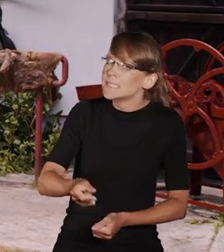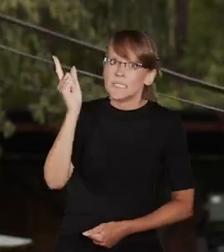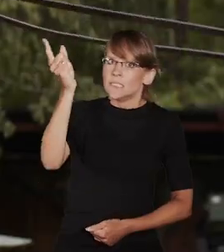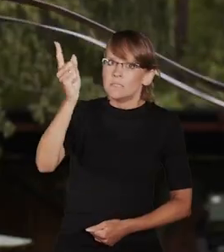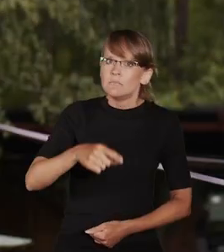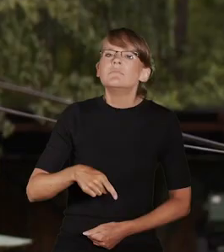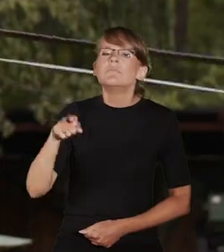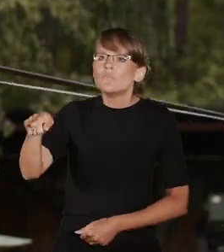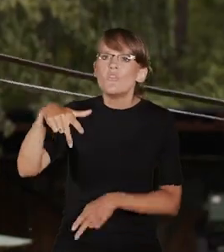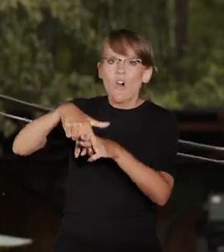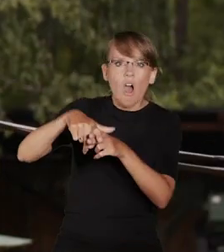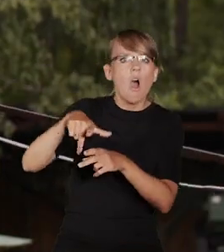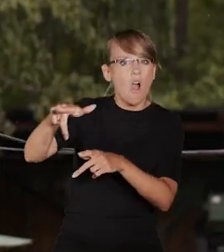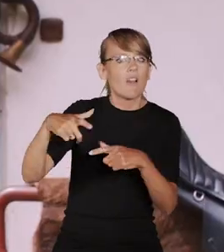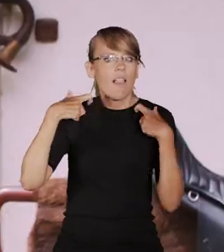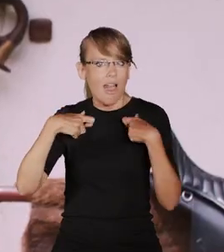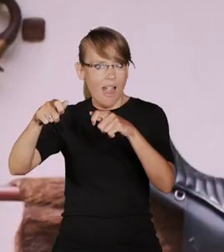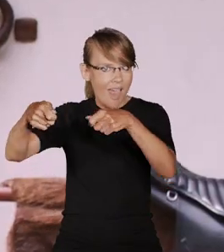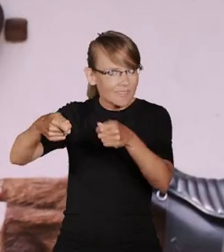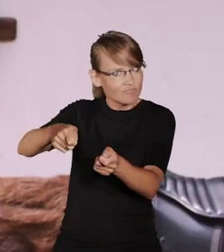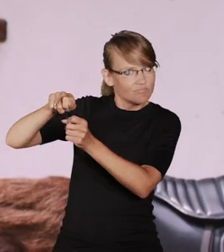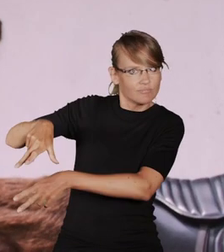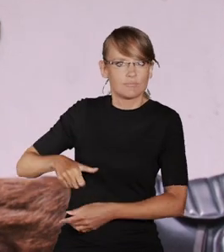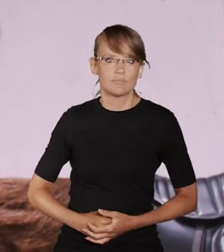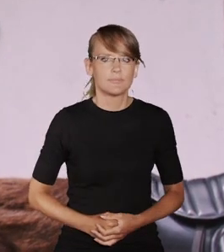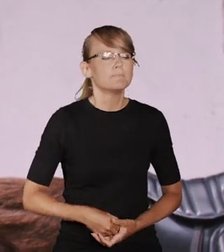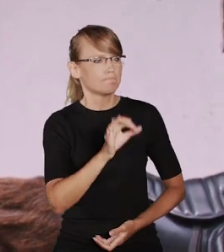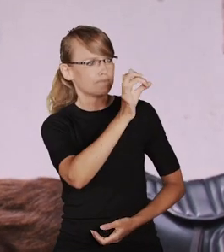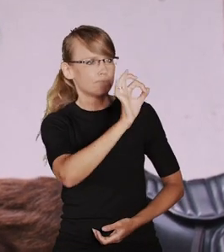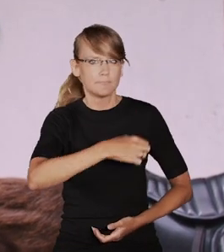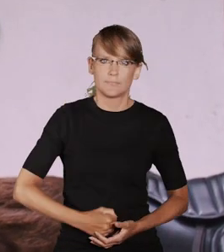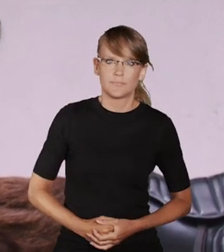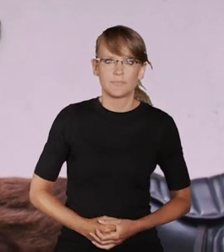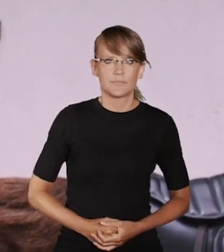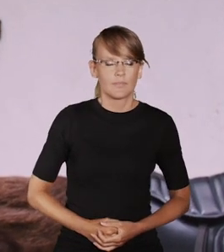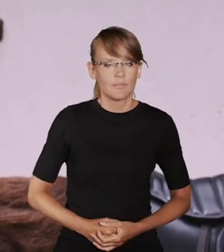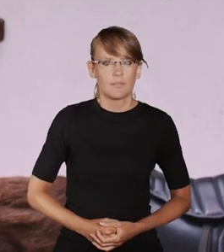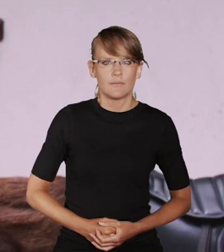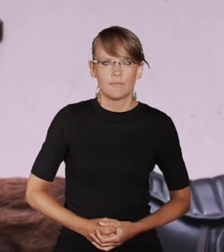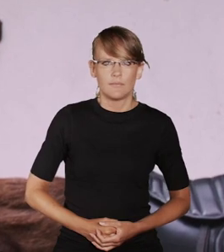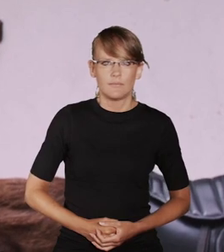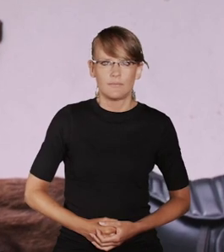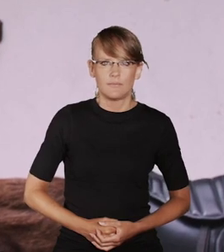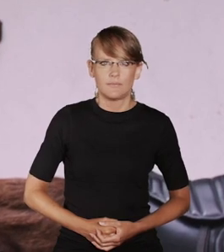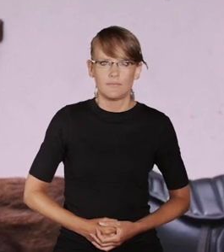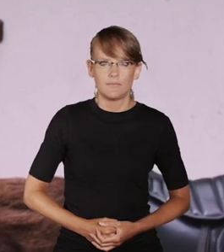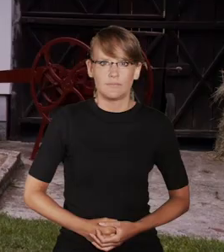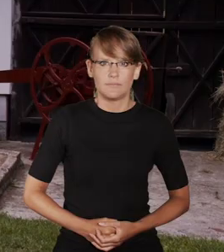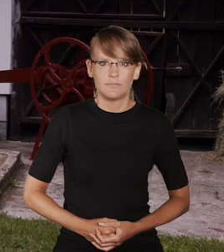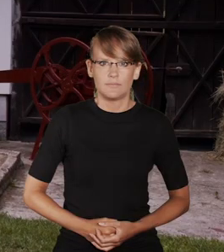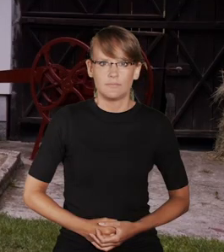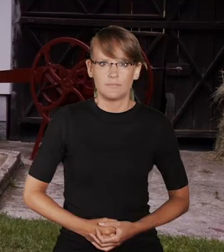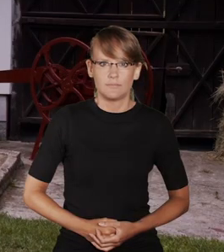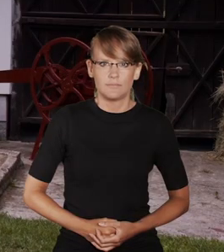Durniu, lejce się zaplątały, no nie widzisz? Nie szkodzi! A ci dam nie szkodzi, ty bydlaku! Wyprzęgaj!